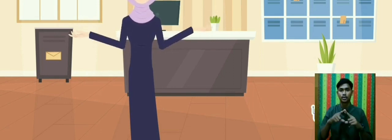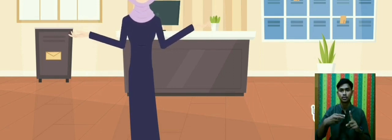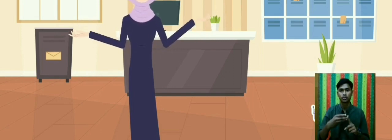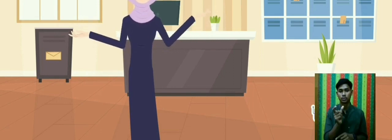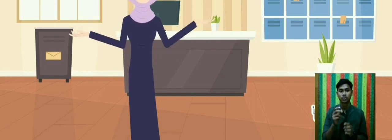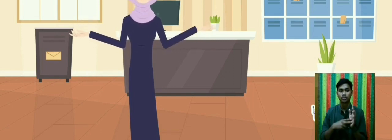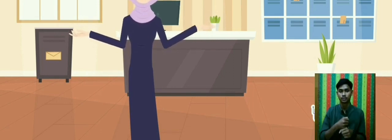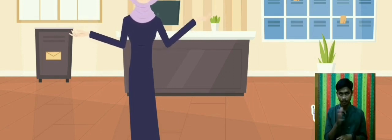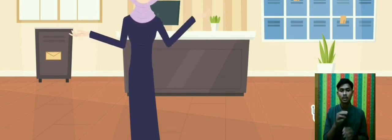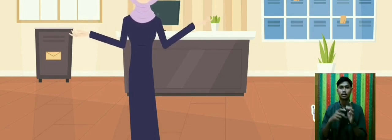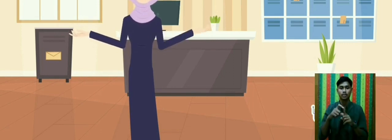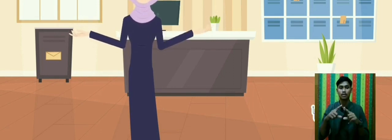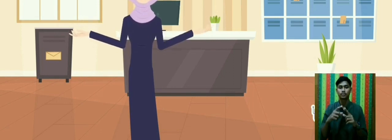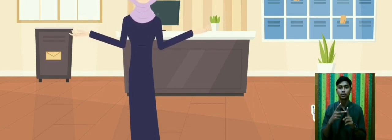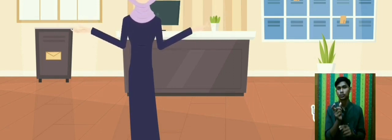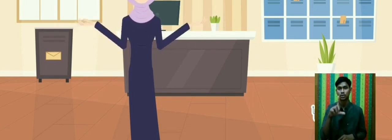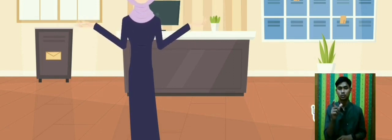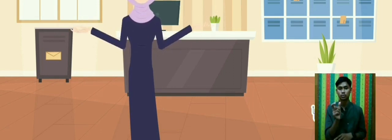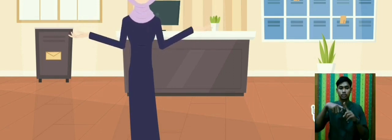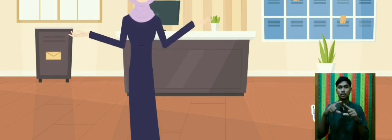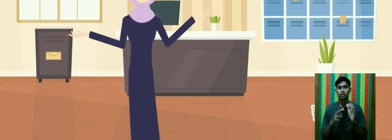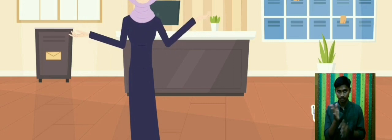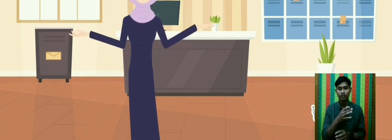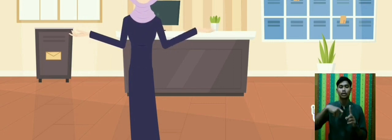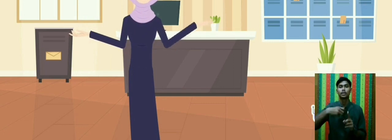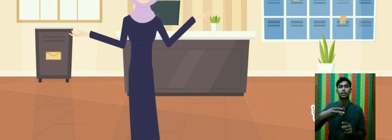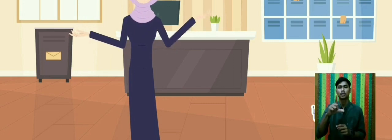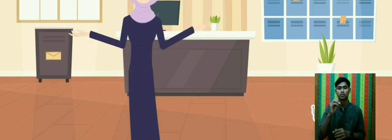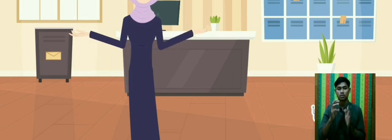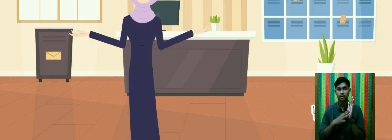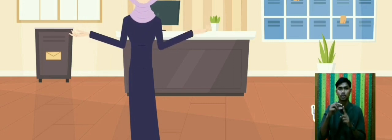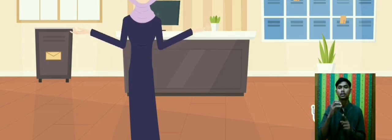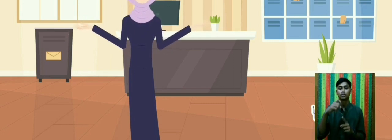kecuali salinan putusan